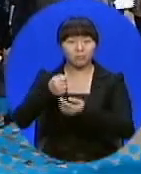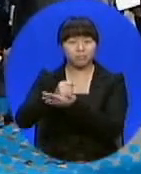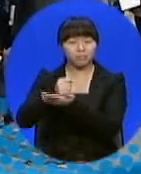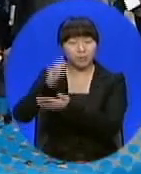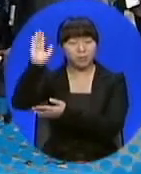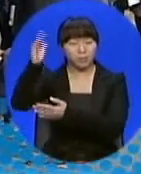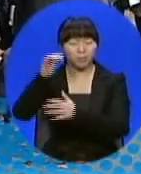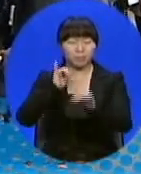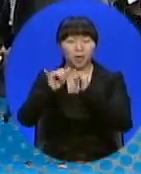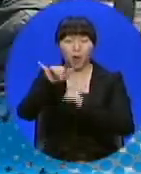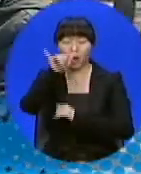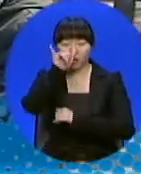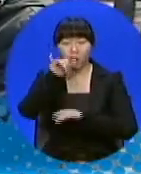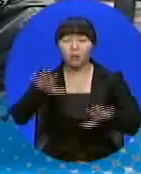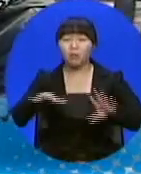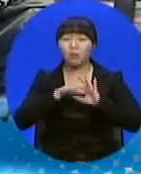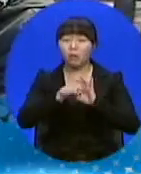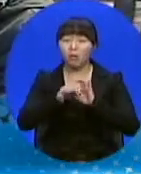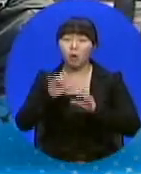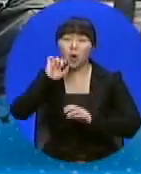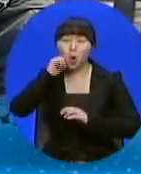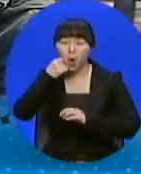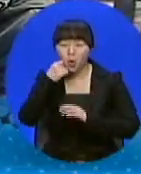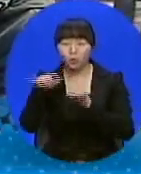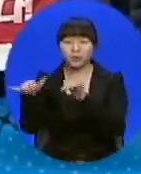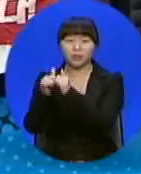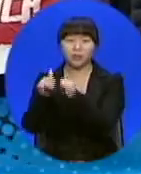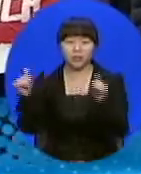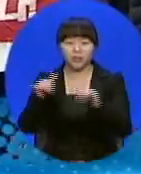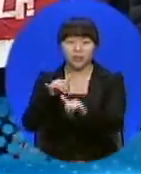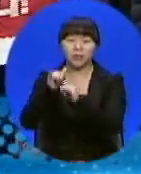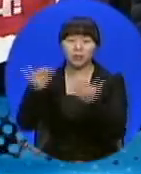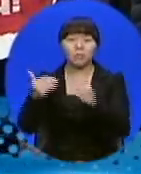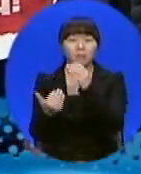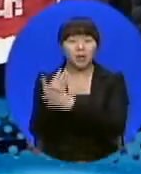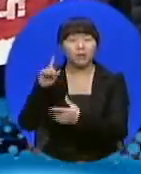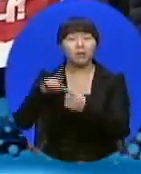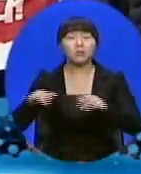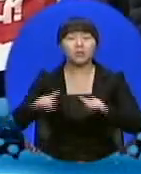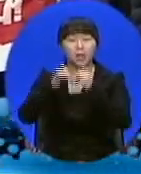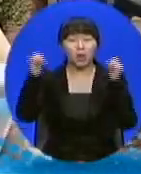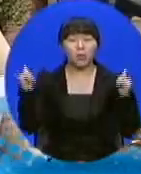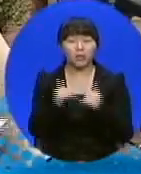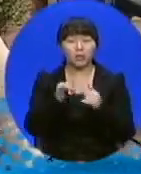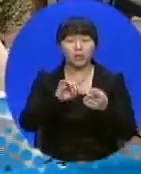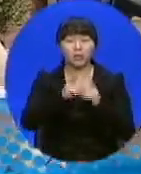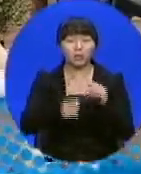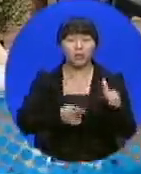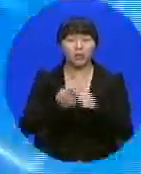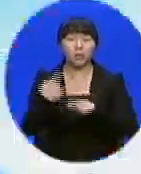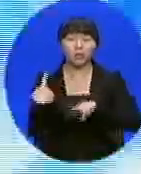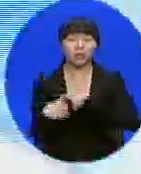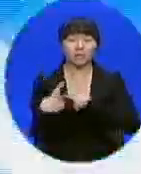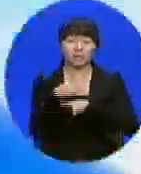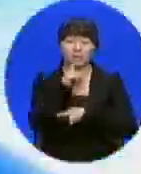가졌습니다. 참가자들은 복지 사각지대에 놓인 이들의 자살 사건은 사회적 타살이라고 지적했습니다.